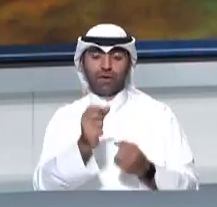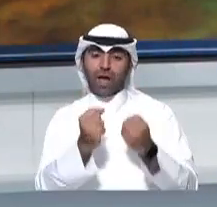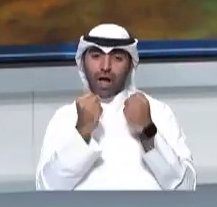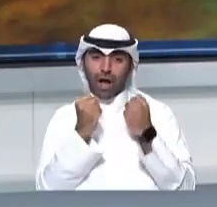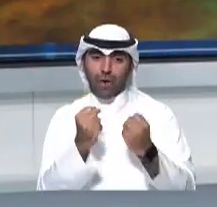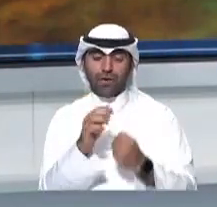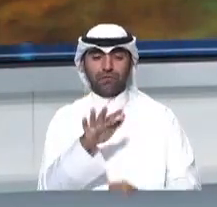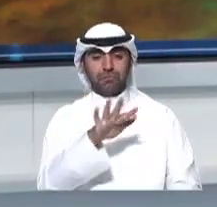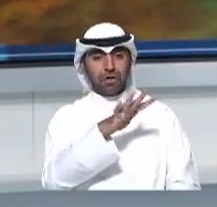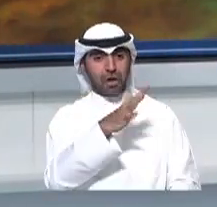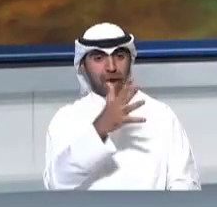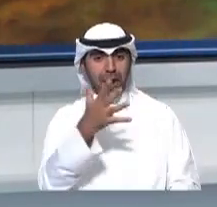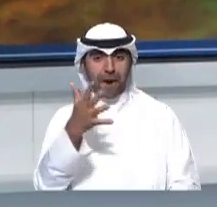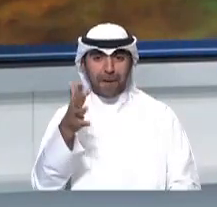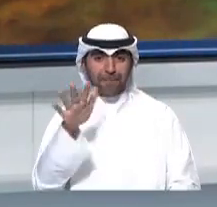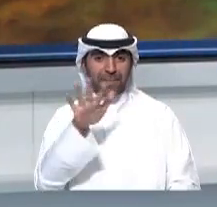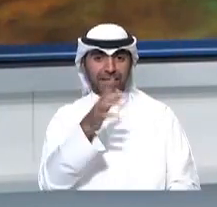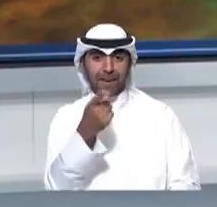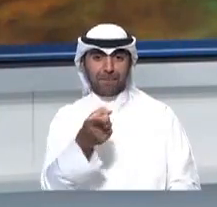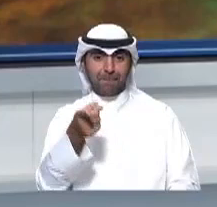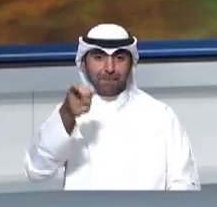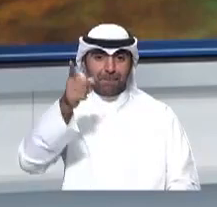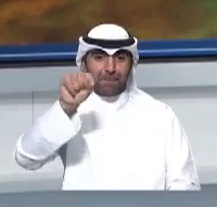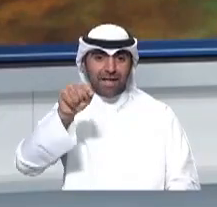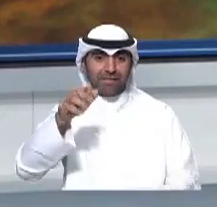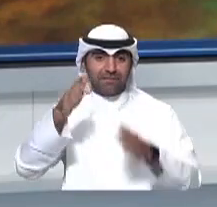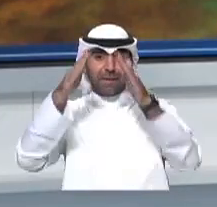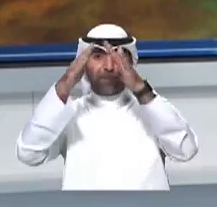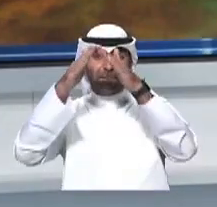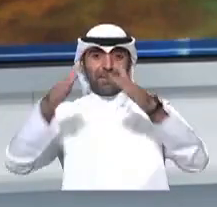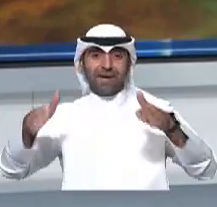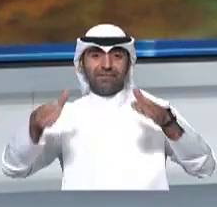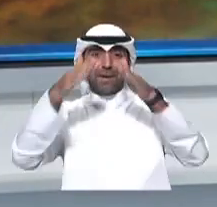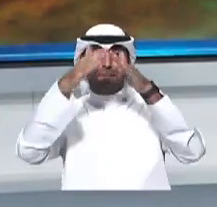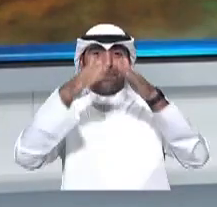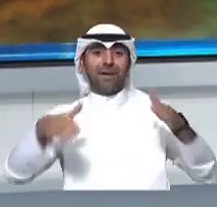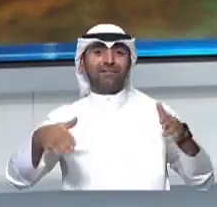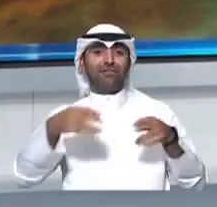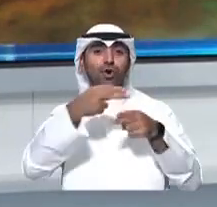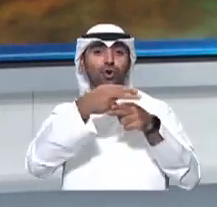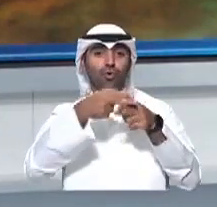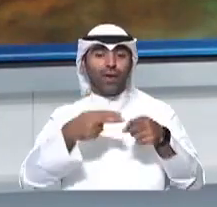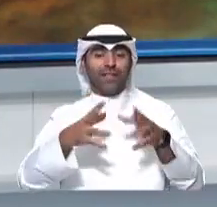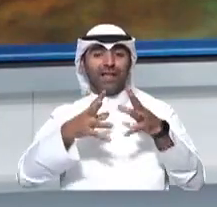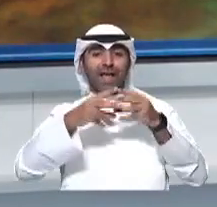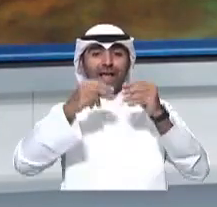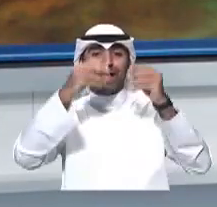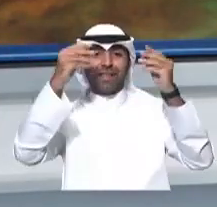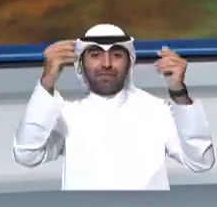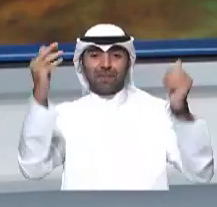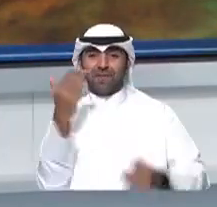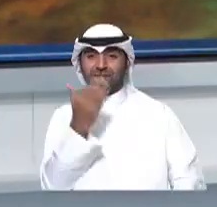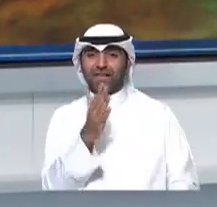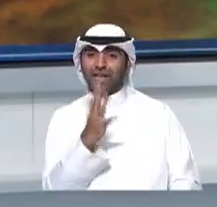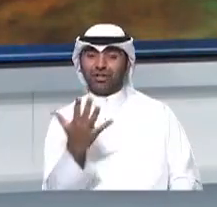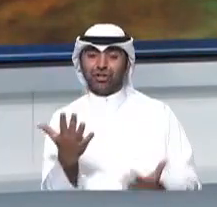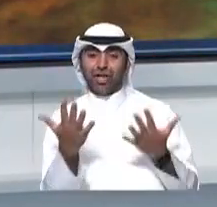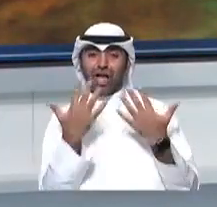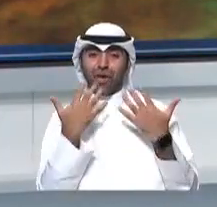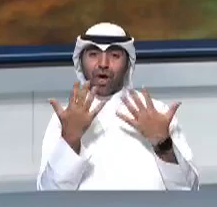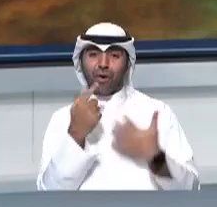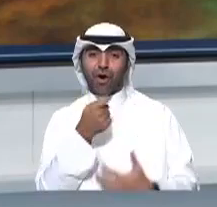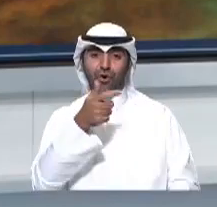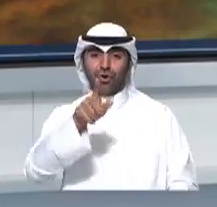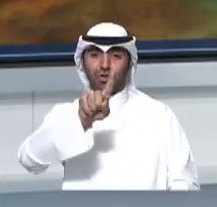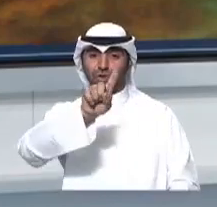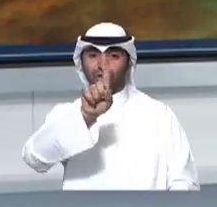أن تكون هناك أتربة مثارة على بعض المناطق الصحراوية والمكشوفة، قد تتدنى مدى الرؤية الأفقية إلى ما دون